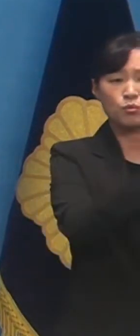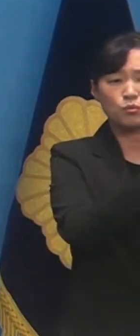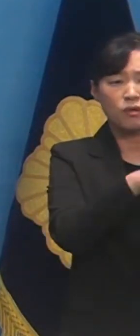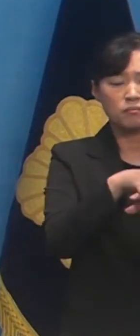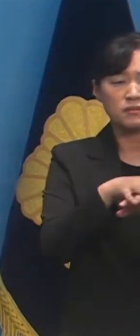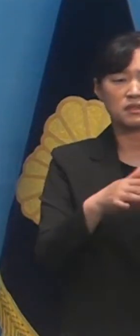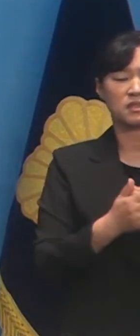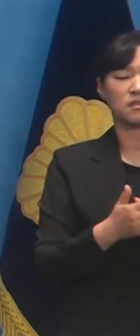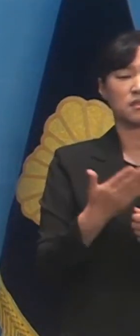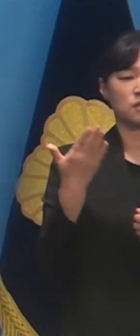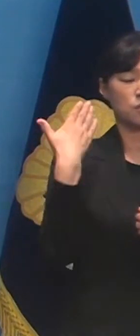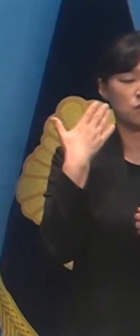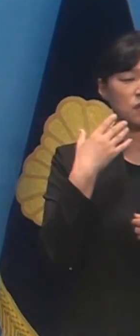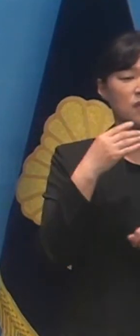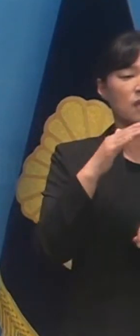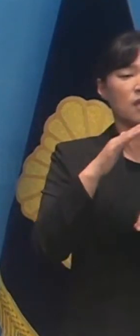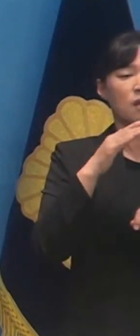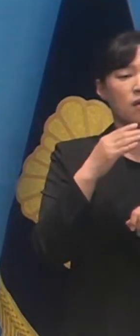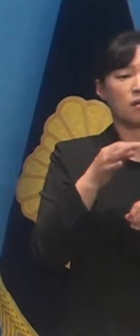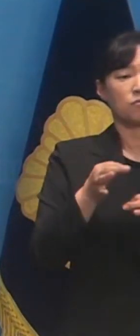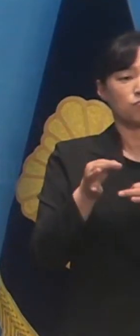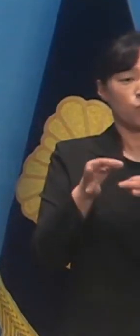노동조합은 기존 상여금